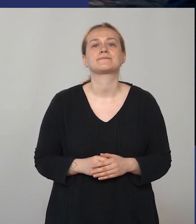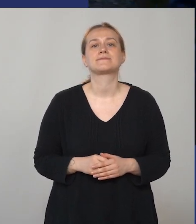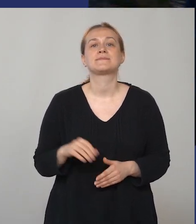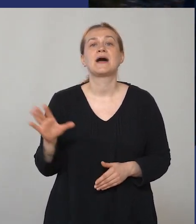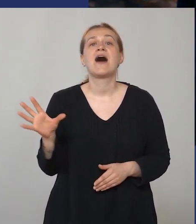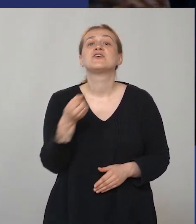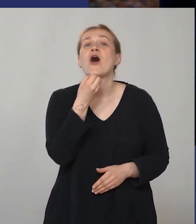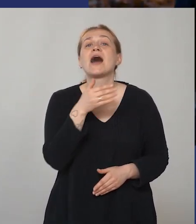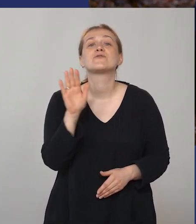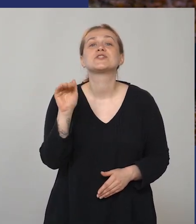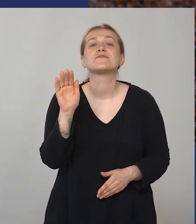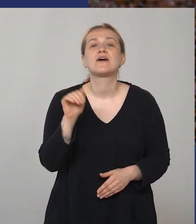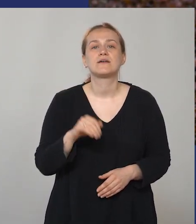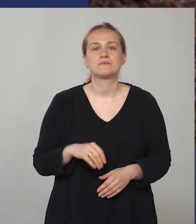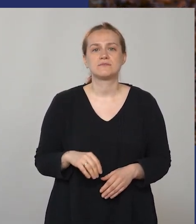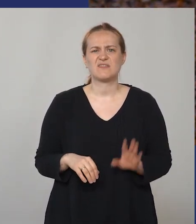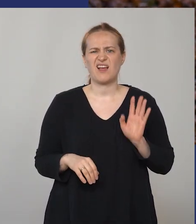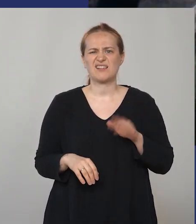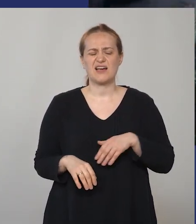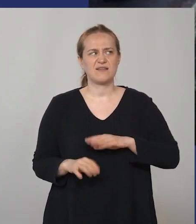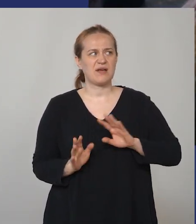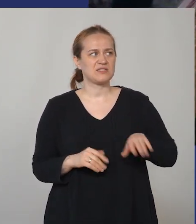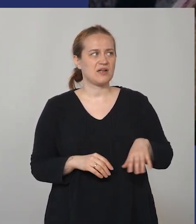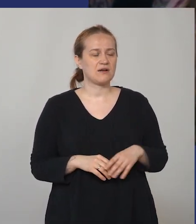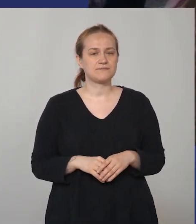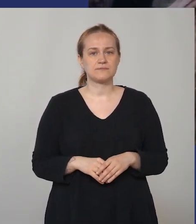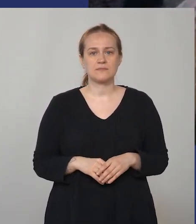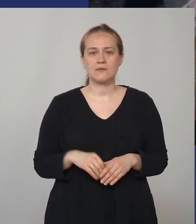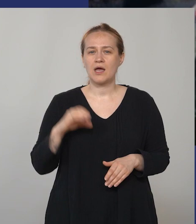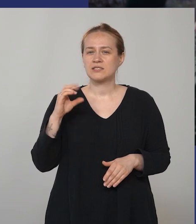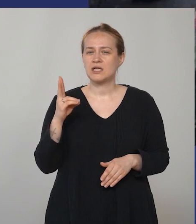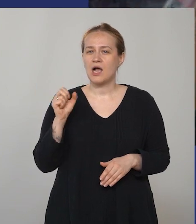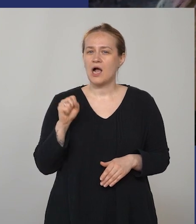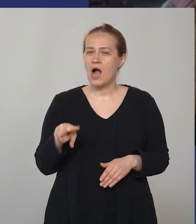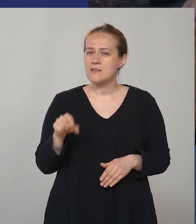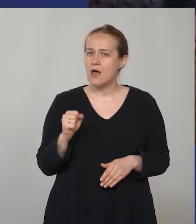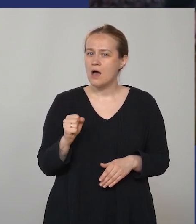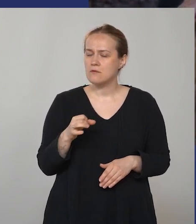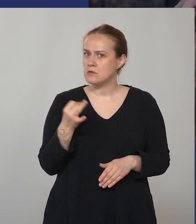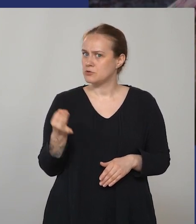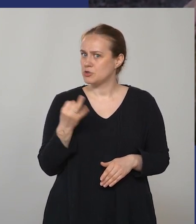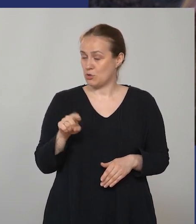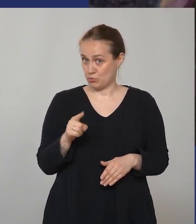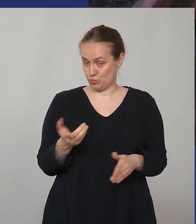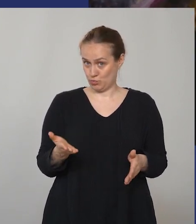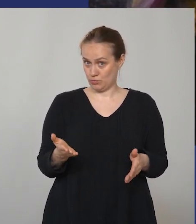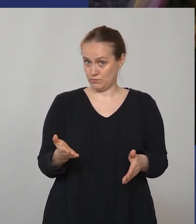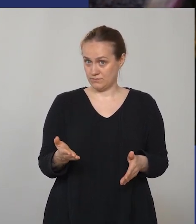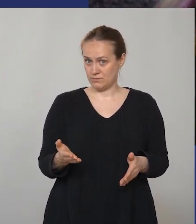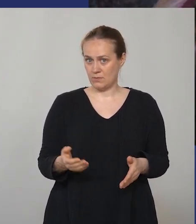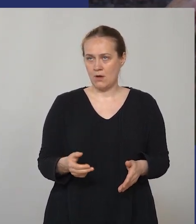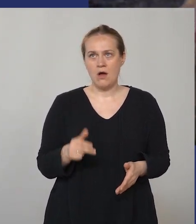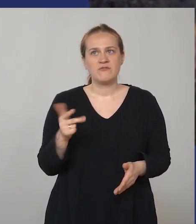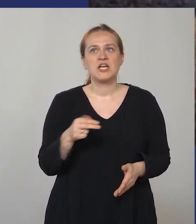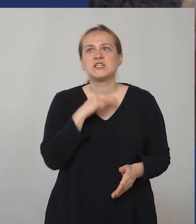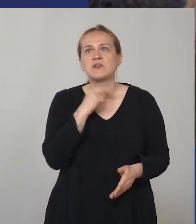Всего хорошего. Ладно, пошли. Скала. Интересно, почему скала? Да в